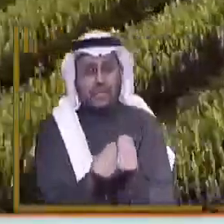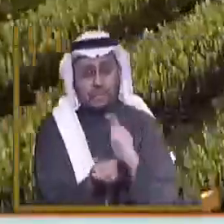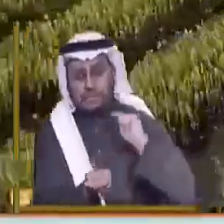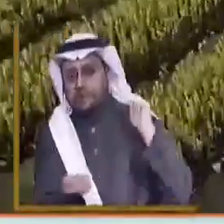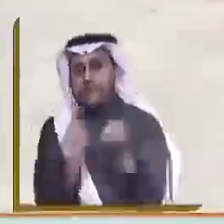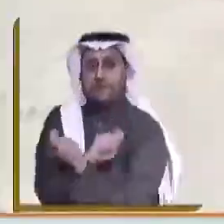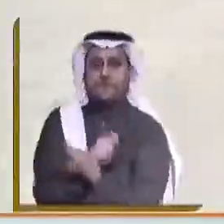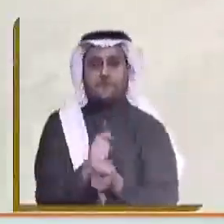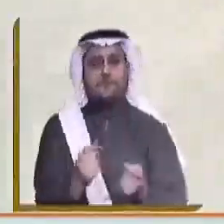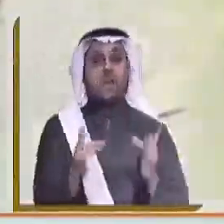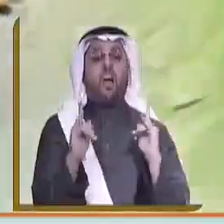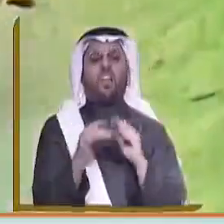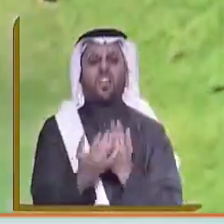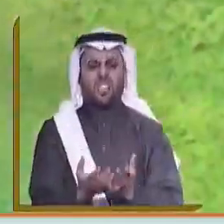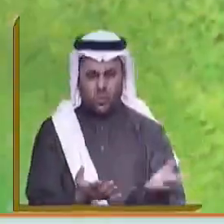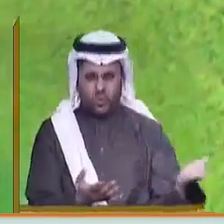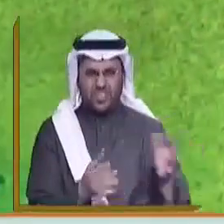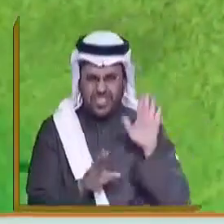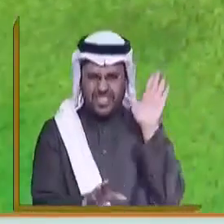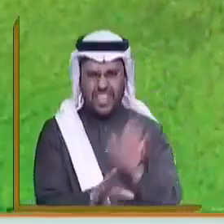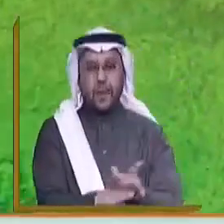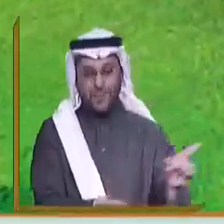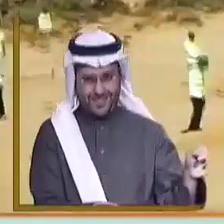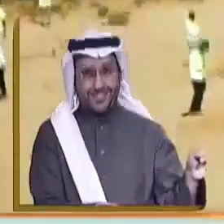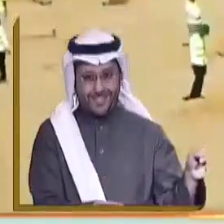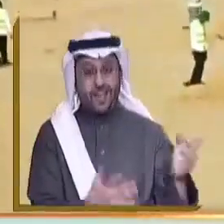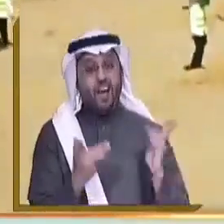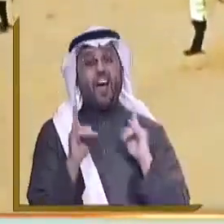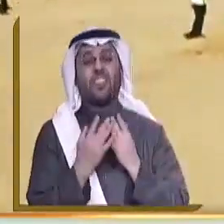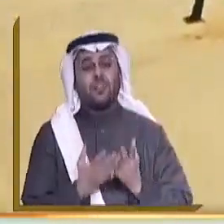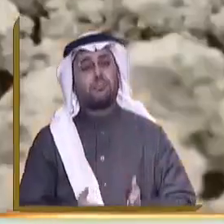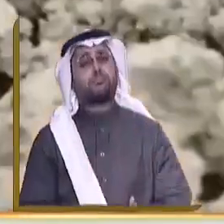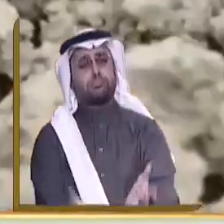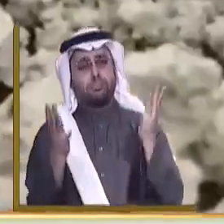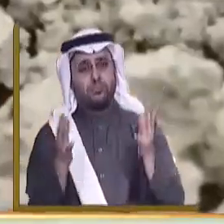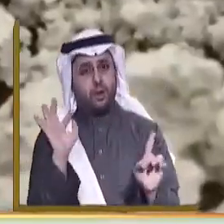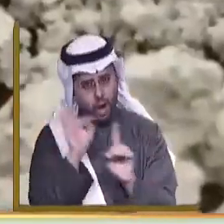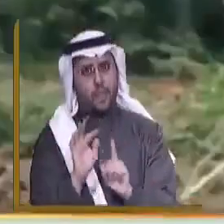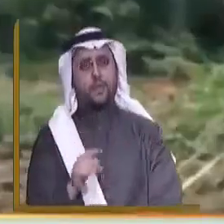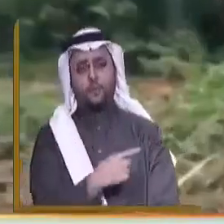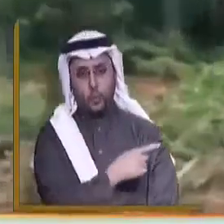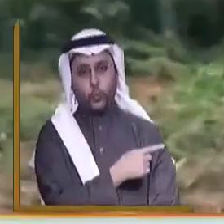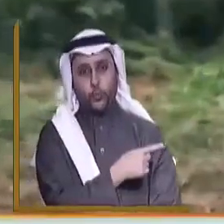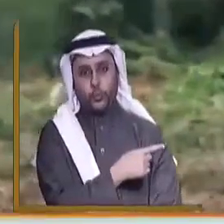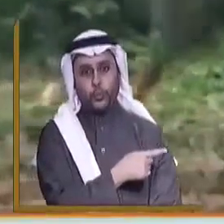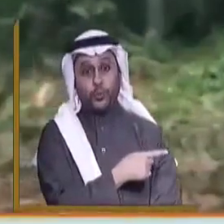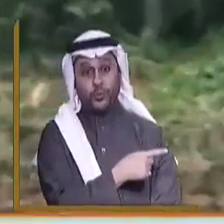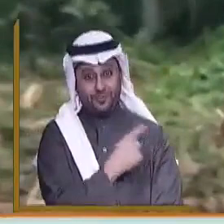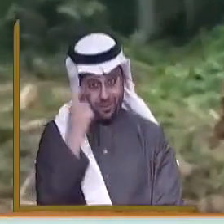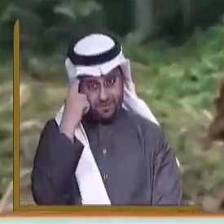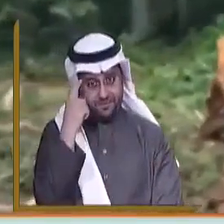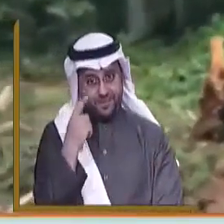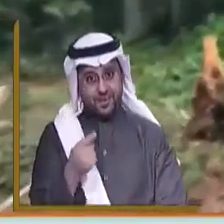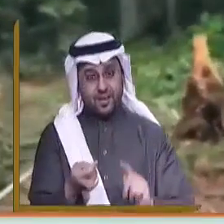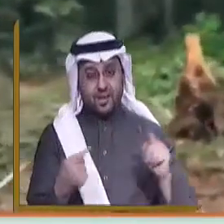البيئيه المقدمه والتعاون في اعداد البحوث والدراسات العلميه وتنفيذ المشاريع في مجال علوم الارض